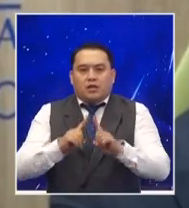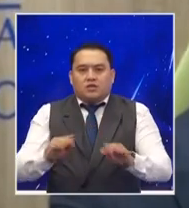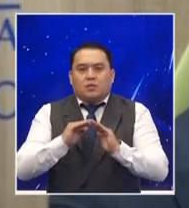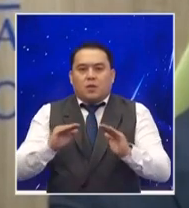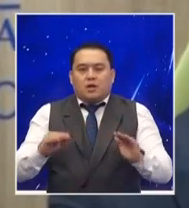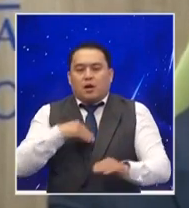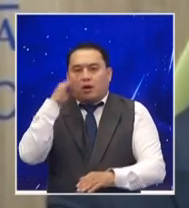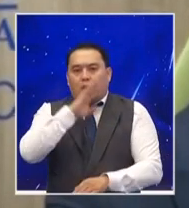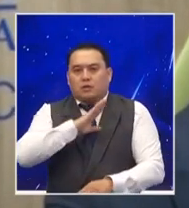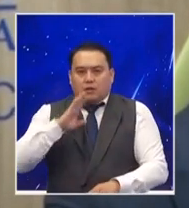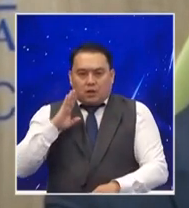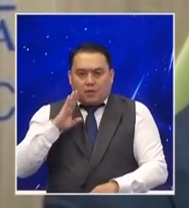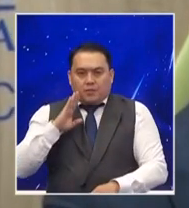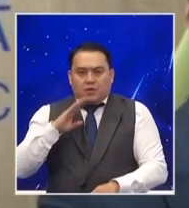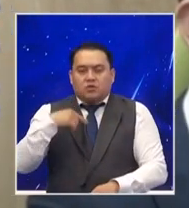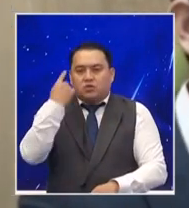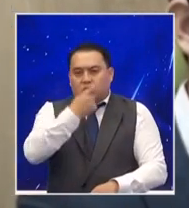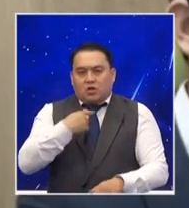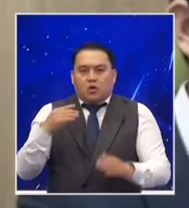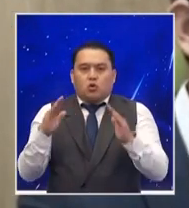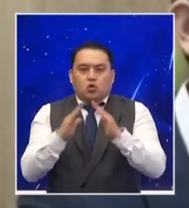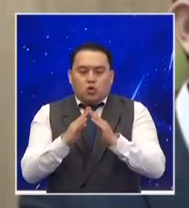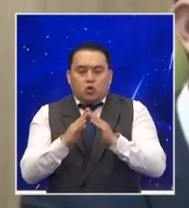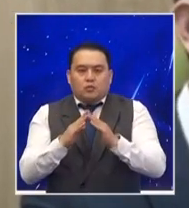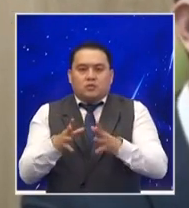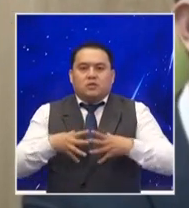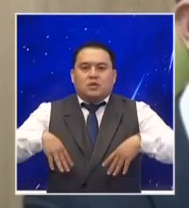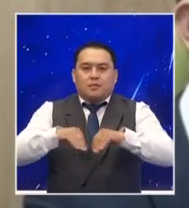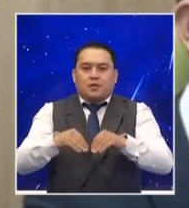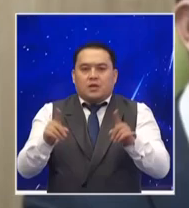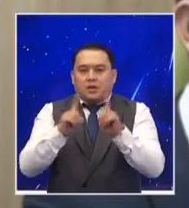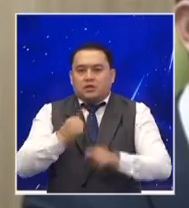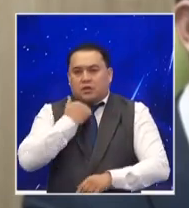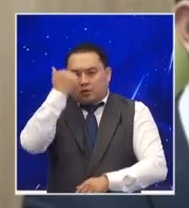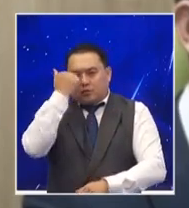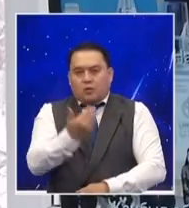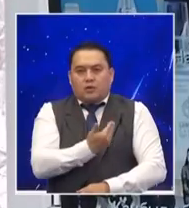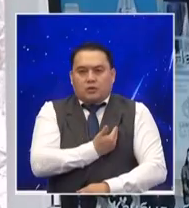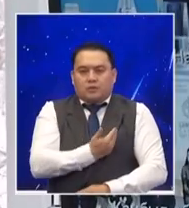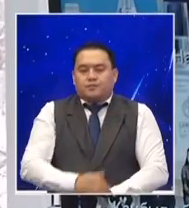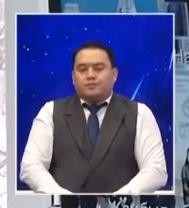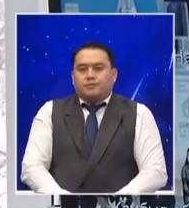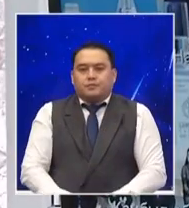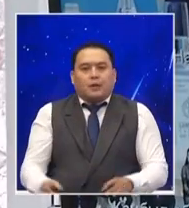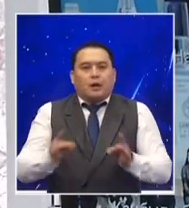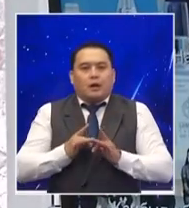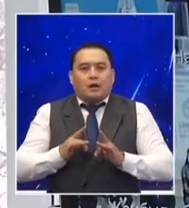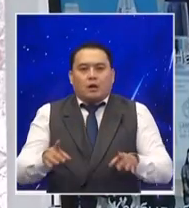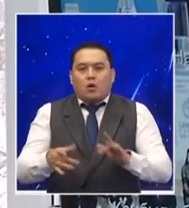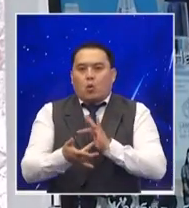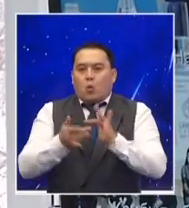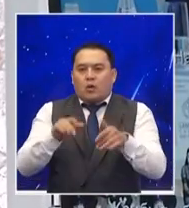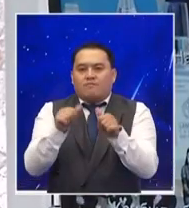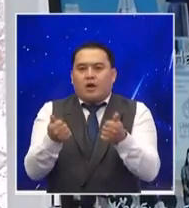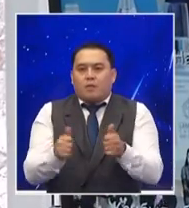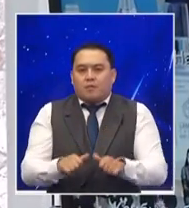бар ата-аналардың атынан, жеке жанұямыздың атынан ерекше алғысымды білдіргім келеді. Салтанатты шара онлайн форматта